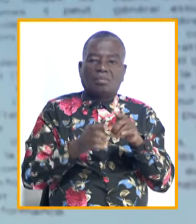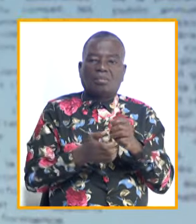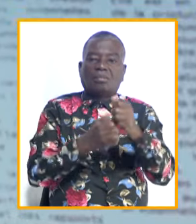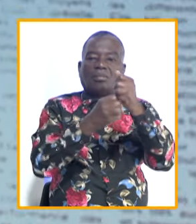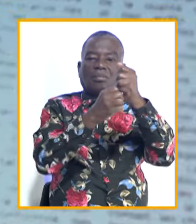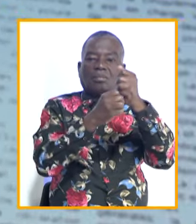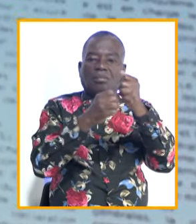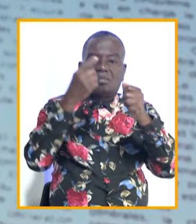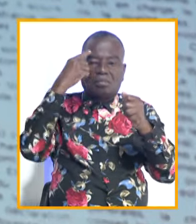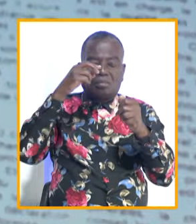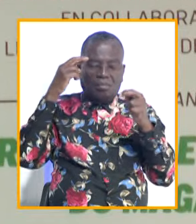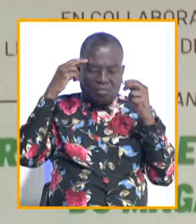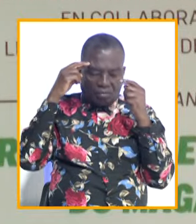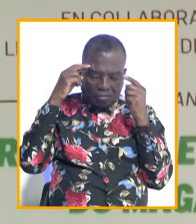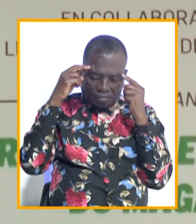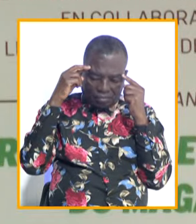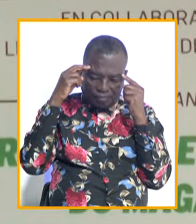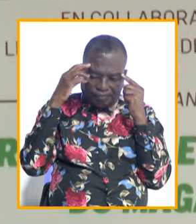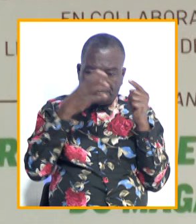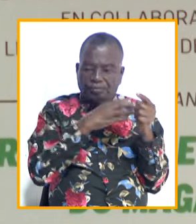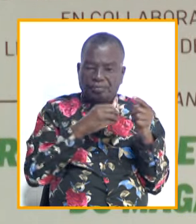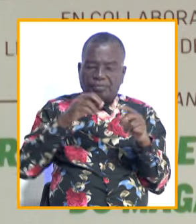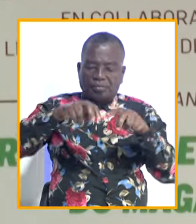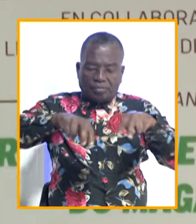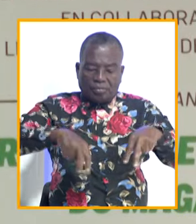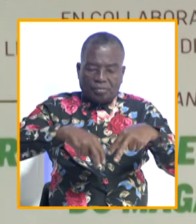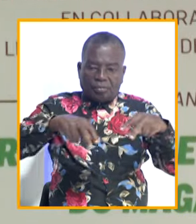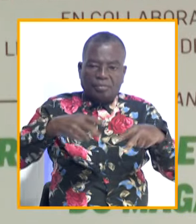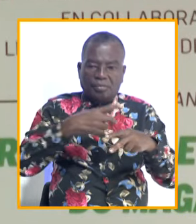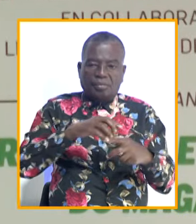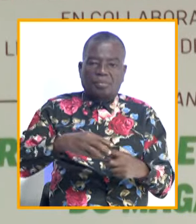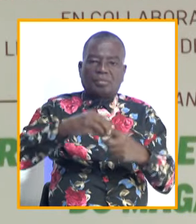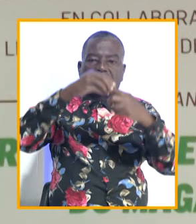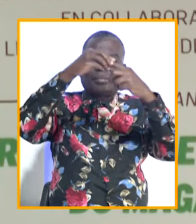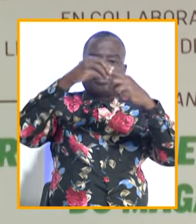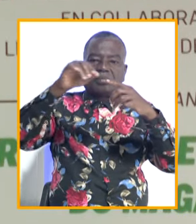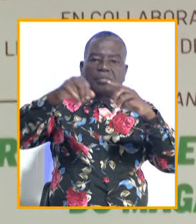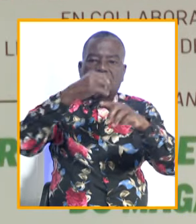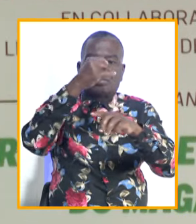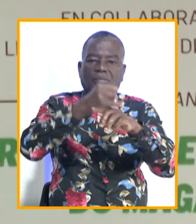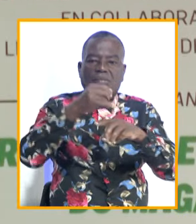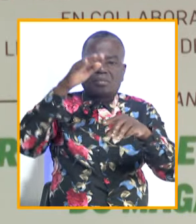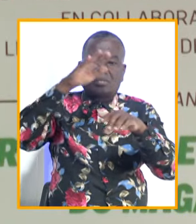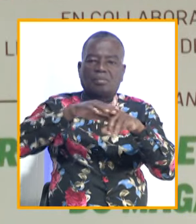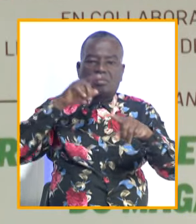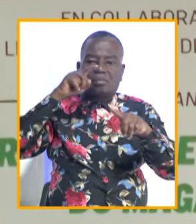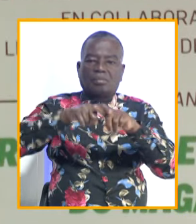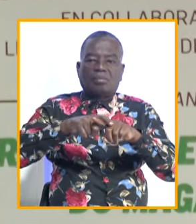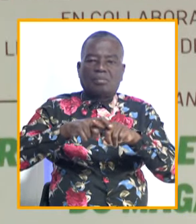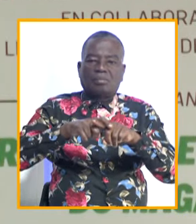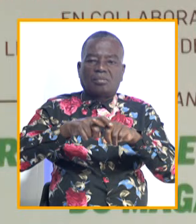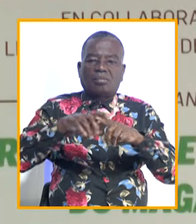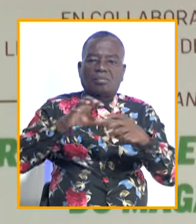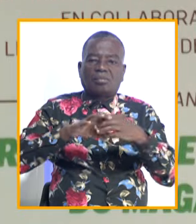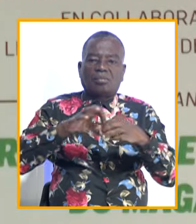support pour des réflexions et analyses par les experts des institutions sur les défis et enjeux